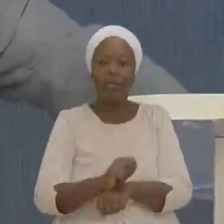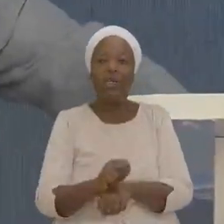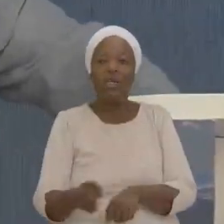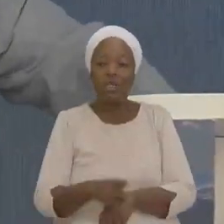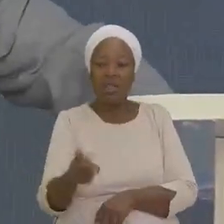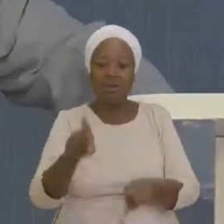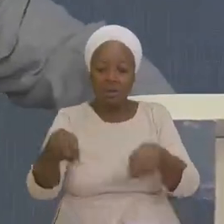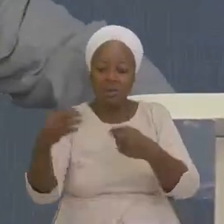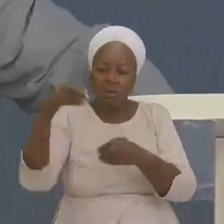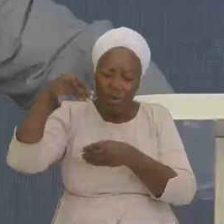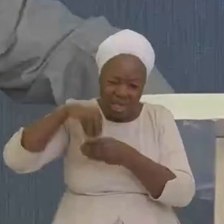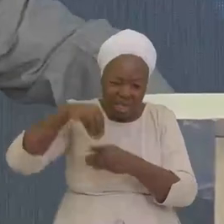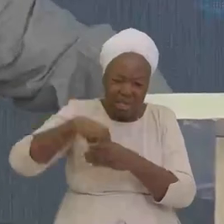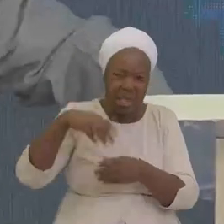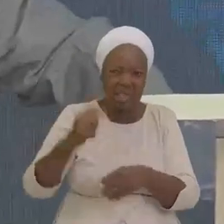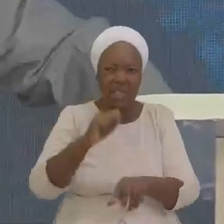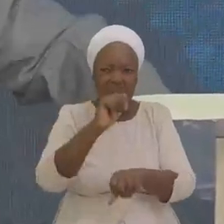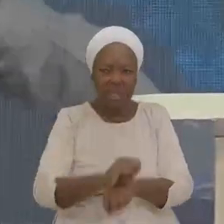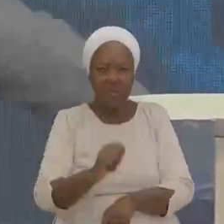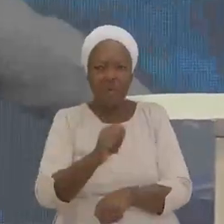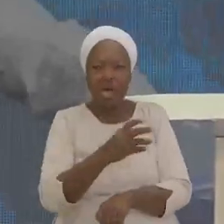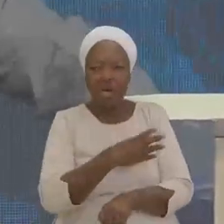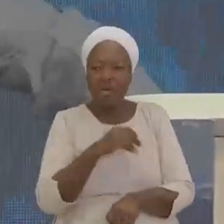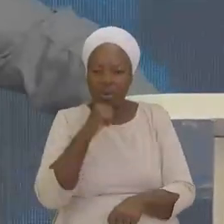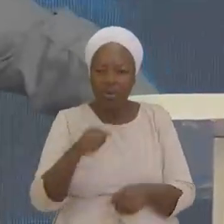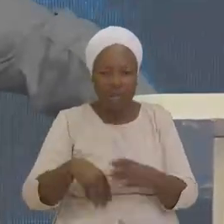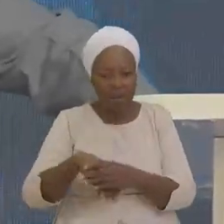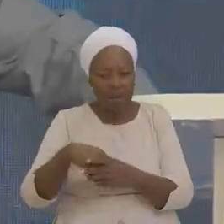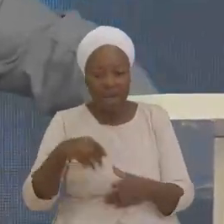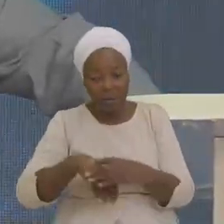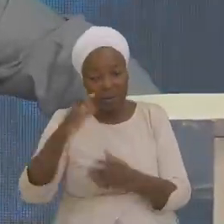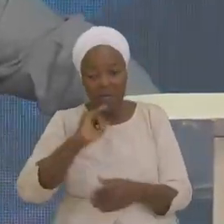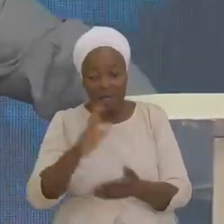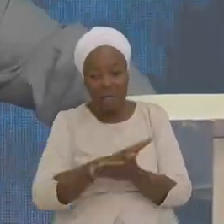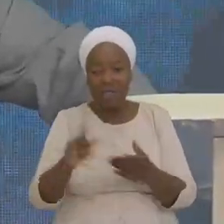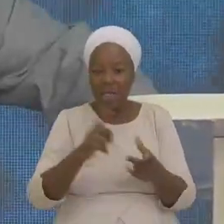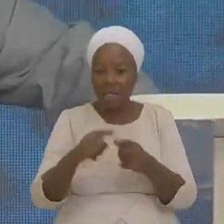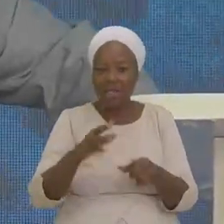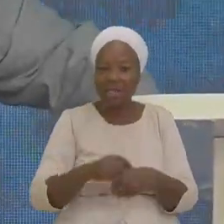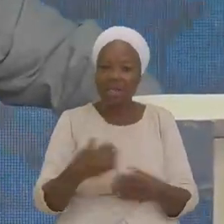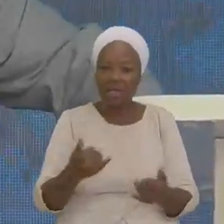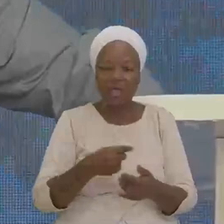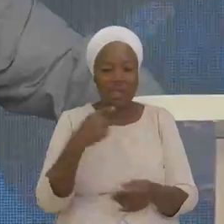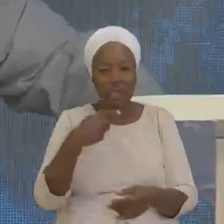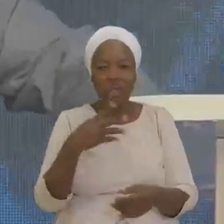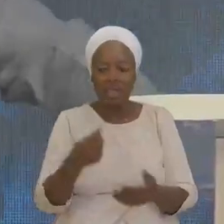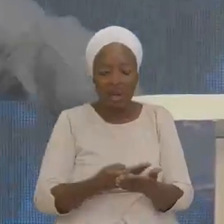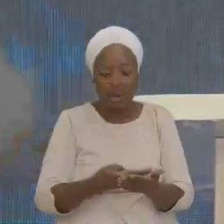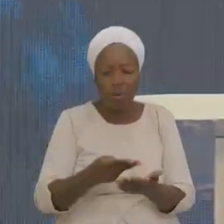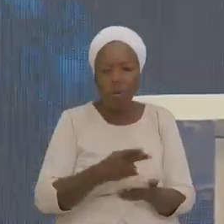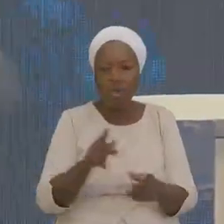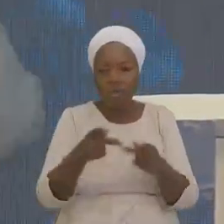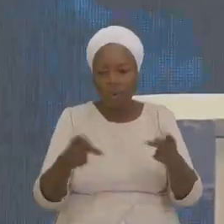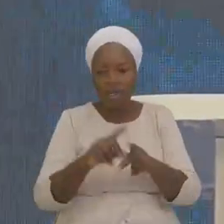la responsabilité de purifier le temple, ils doivent rentrer à l'intérieur du temple, l'extérieur est